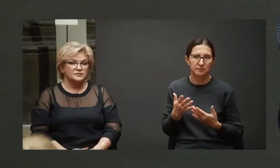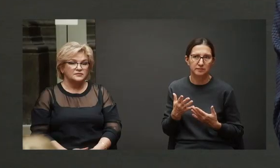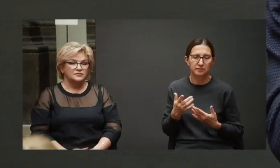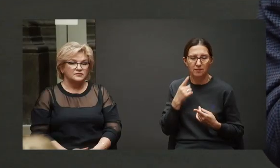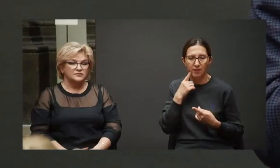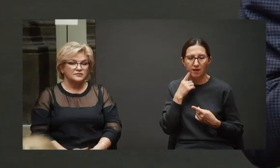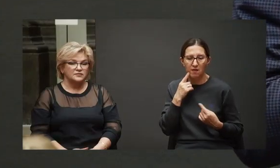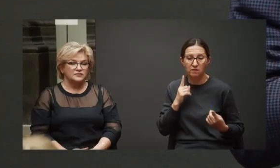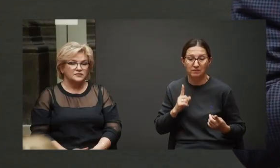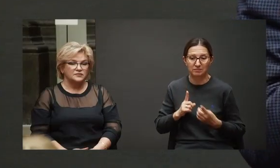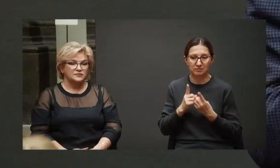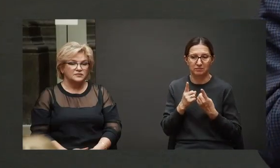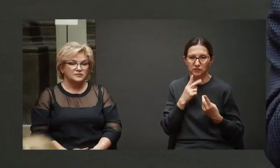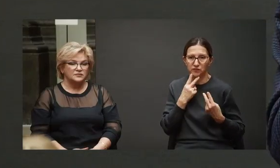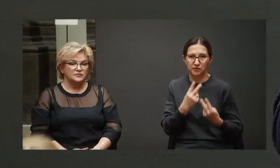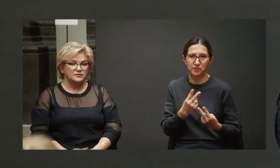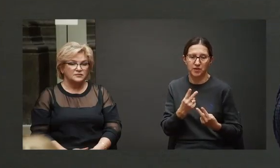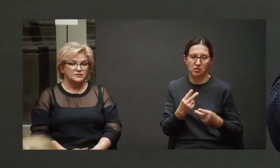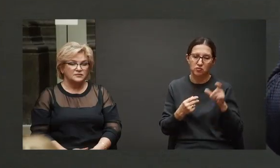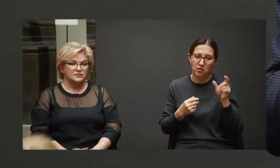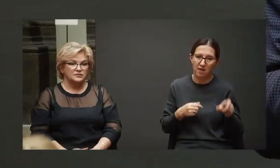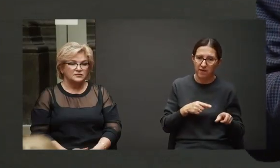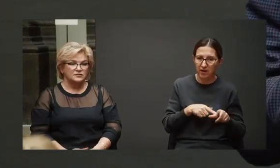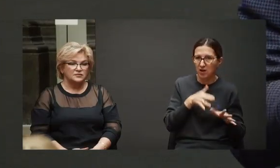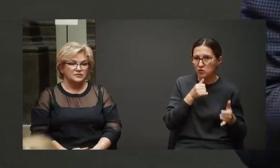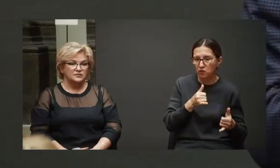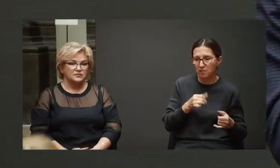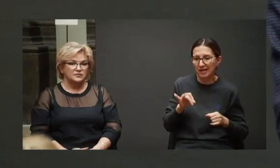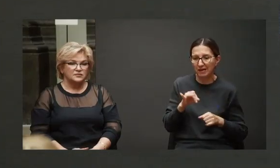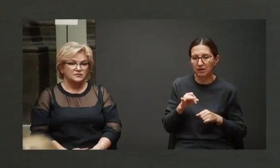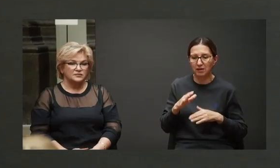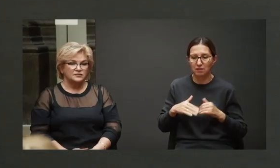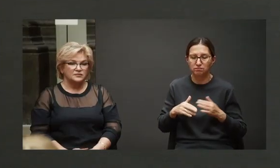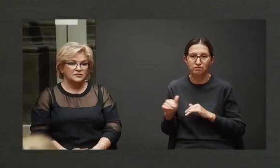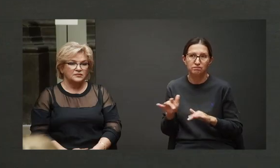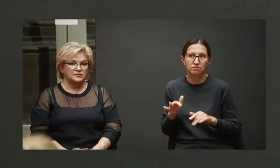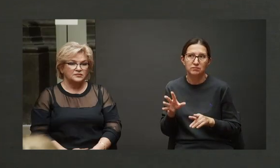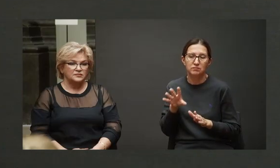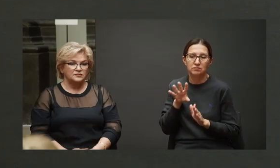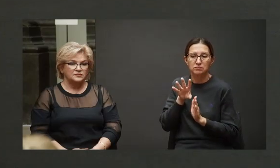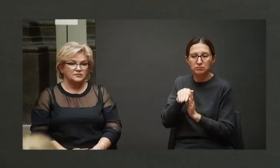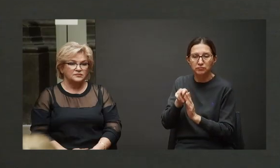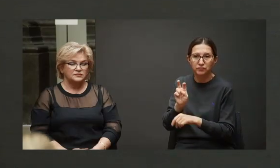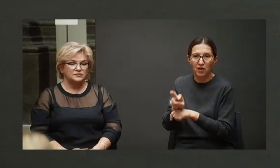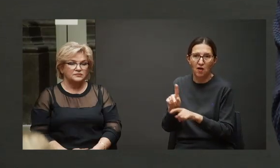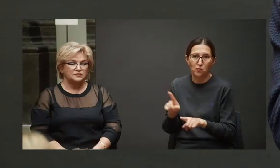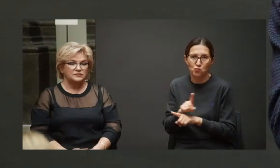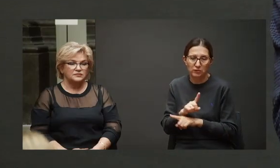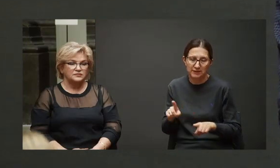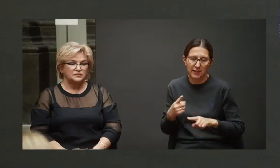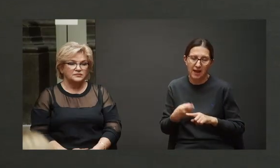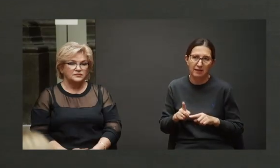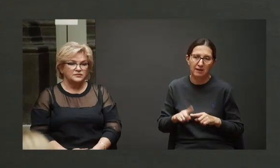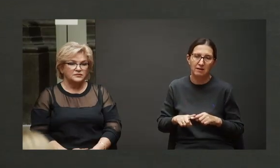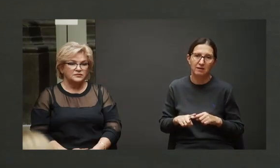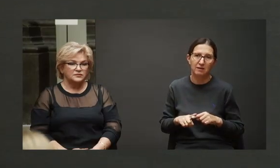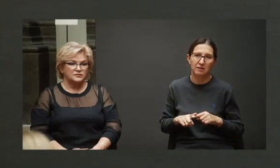человека современного и практик современных с музеем – это некоторые